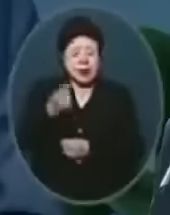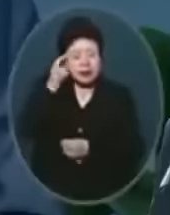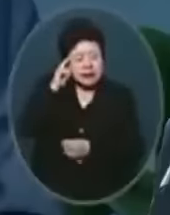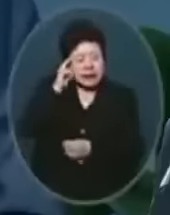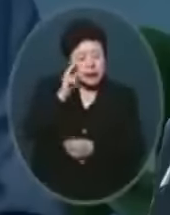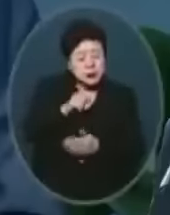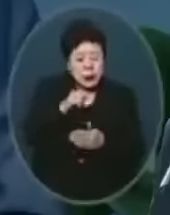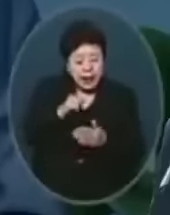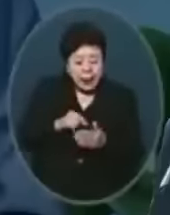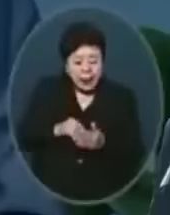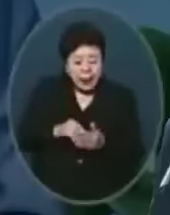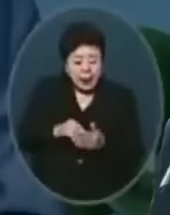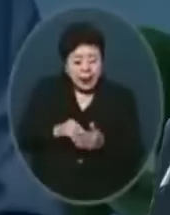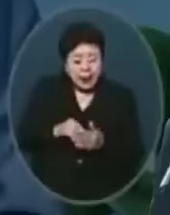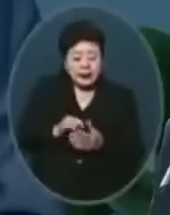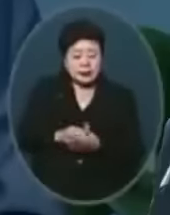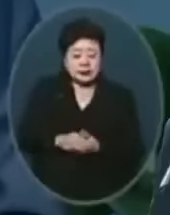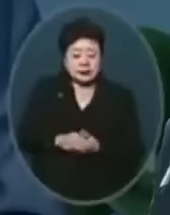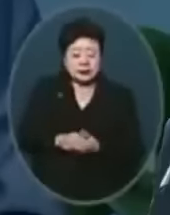생각 속에